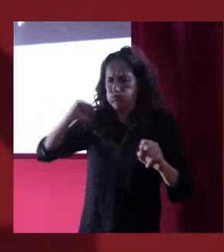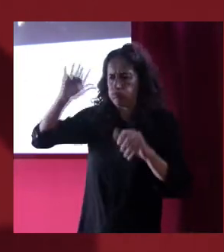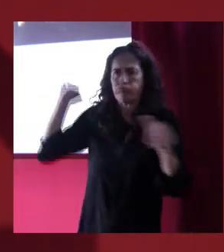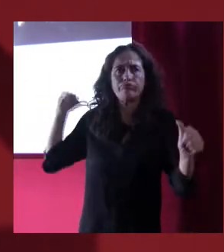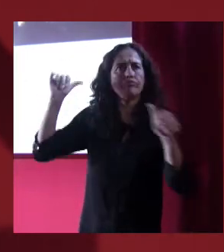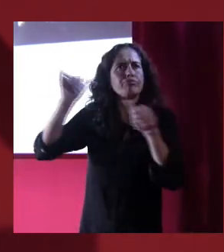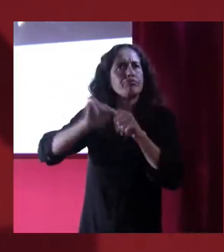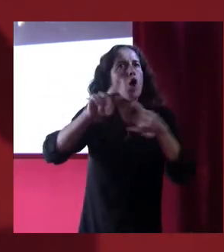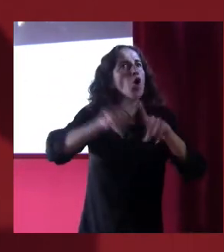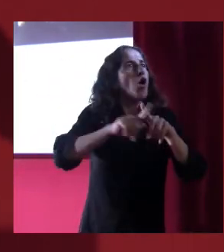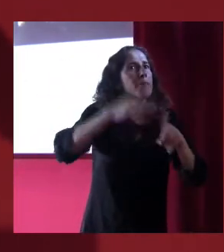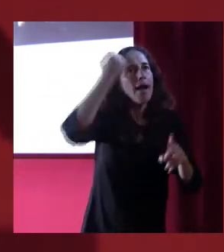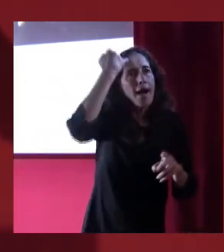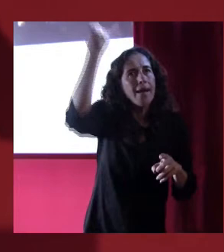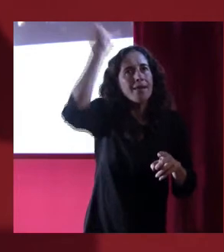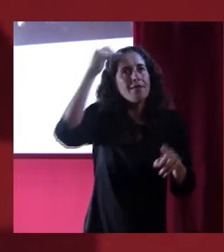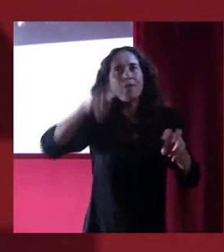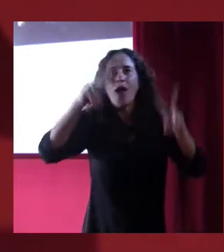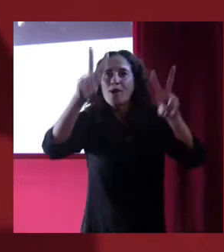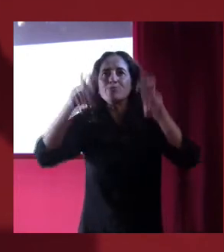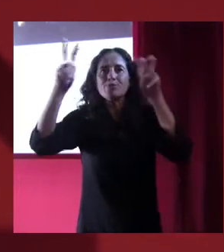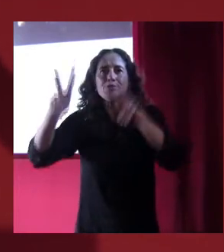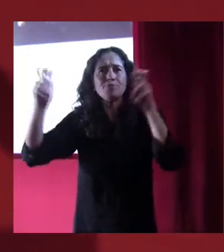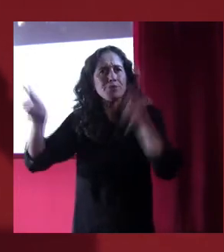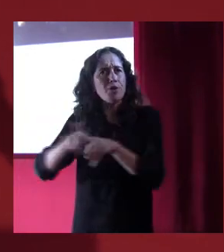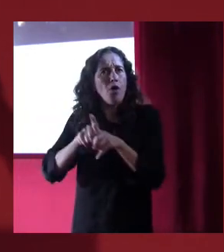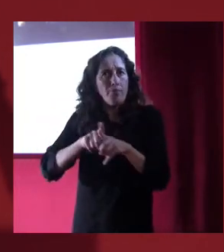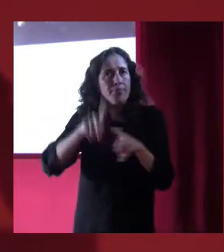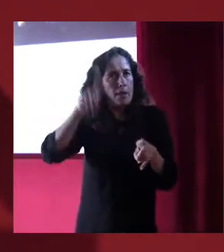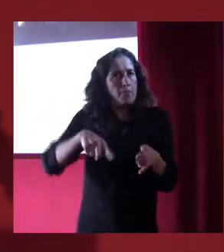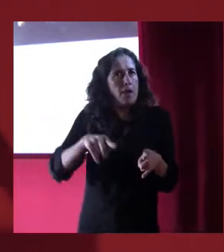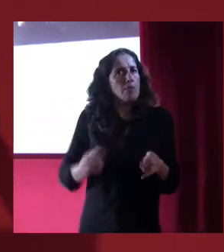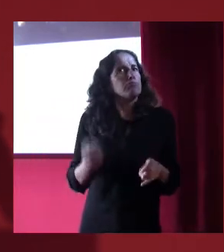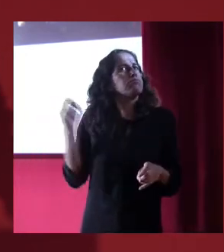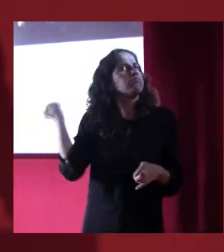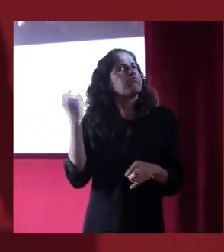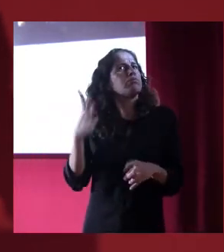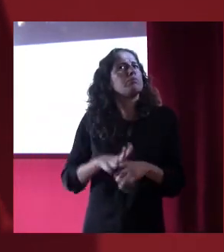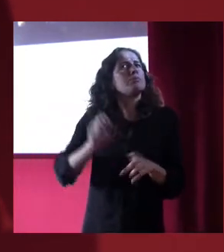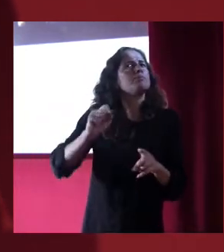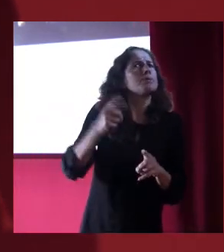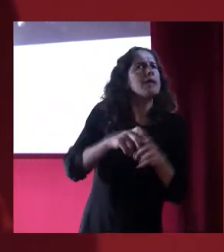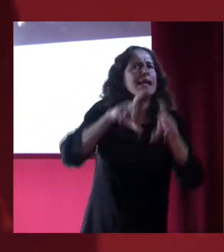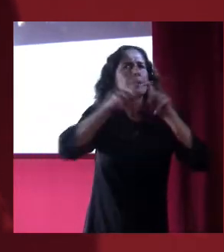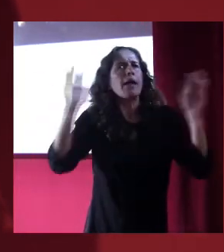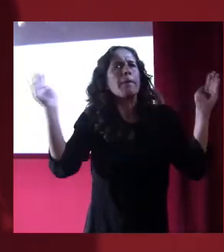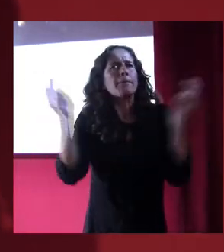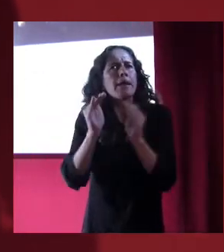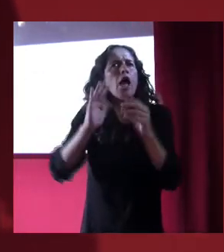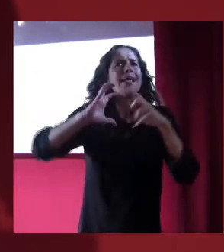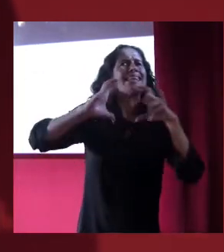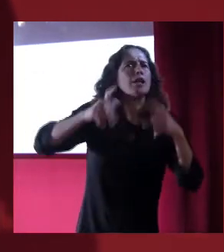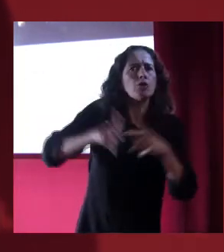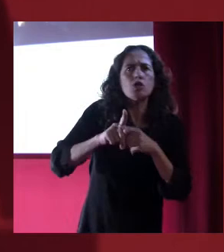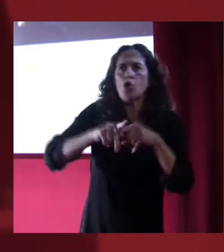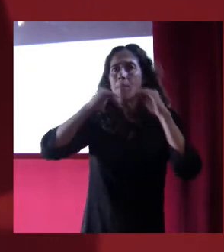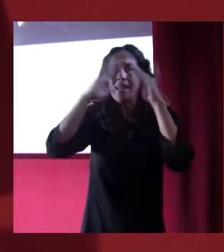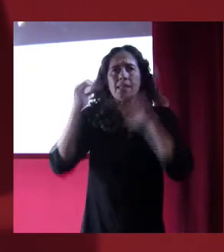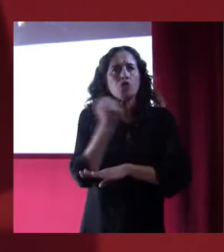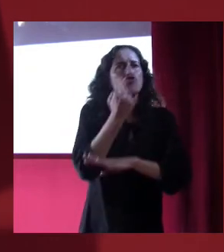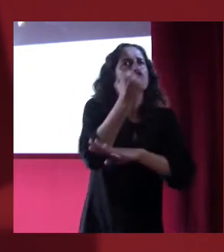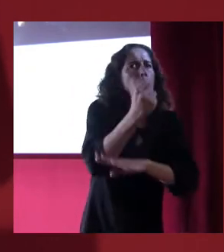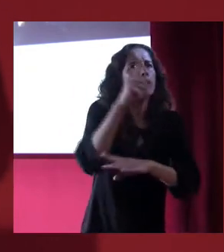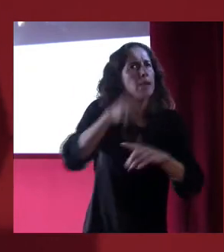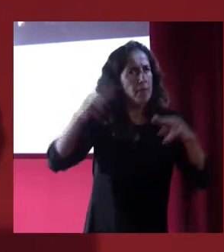emprenedora i la creativitat, la xarxa 5G i el talent digital, les start-ups, les empreses tractores, les entitats de suport i també